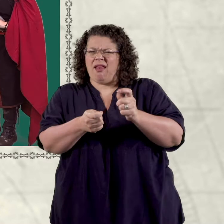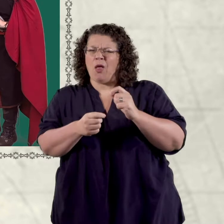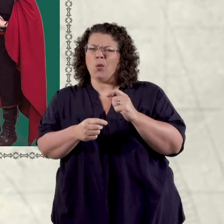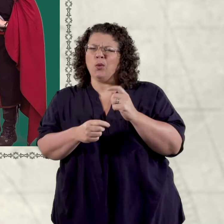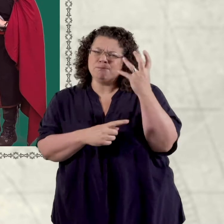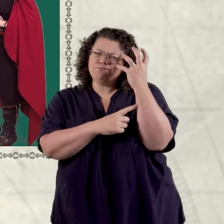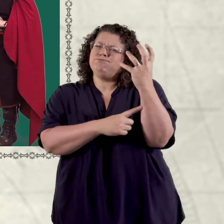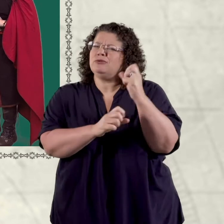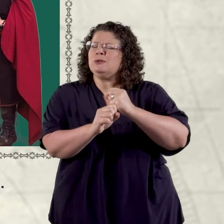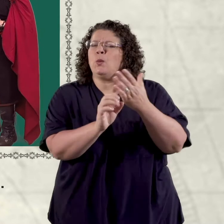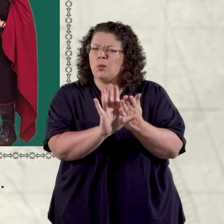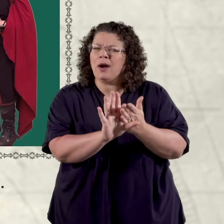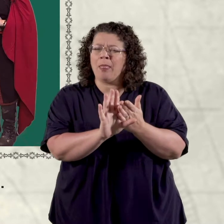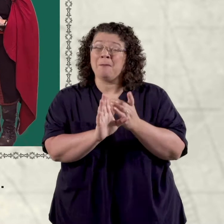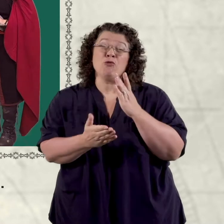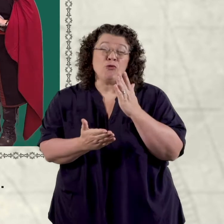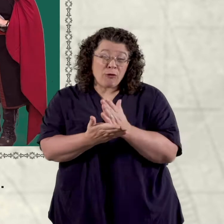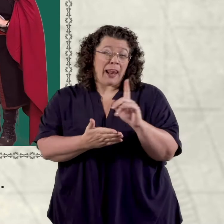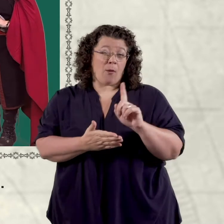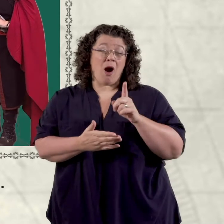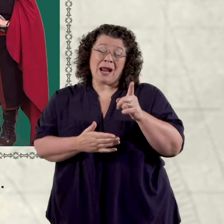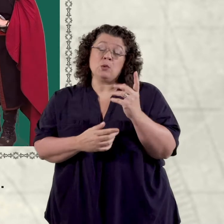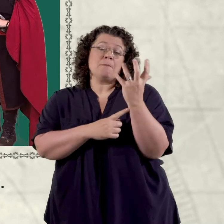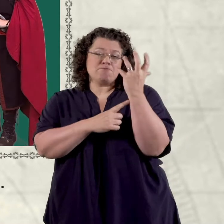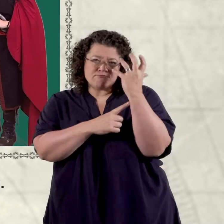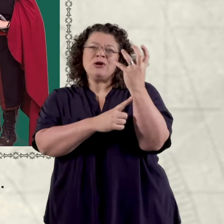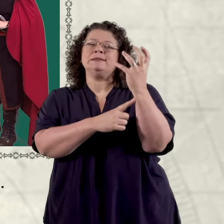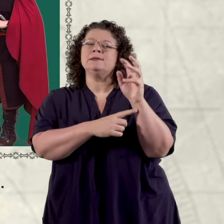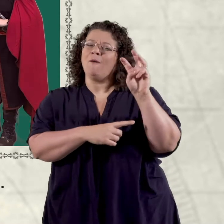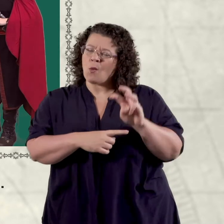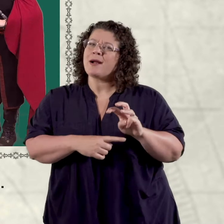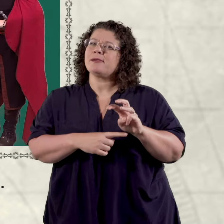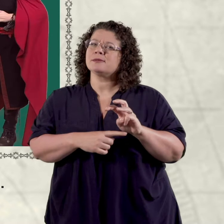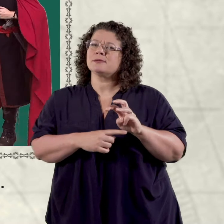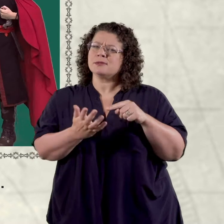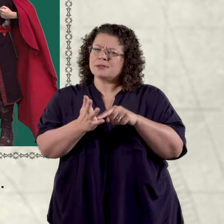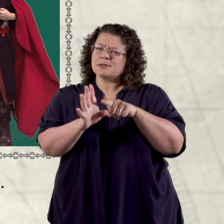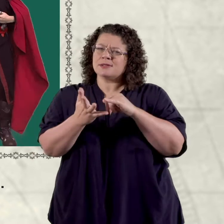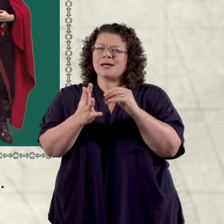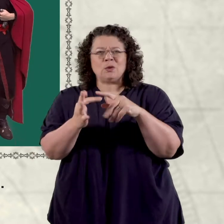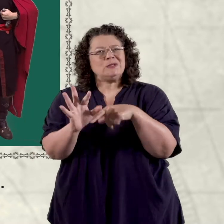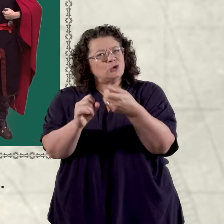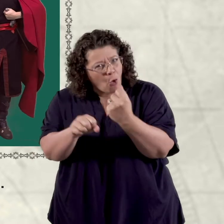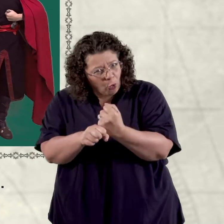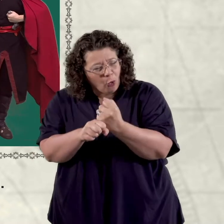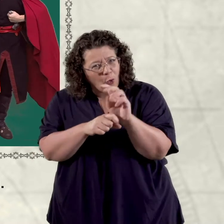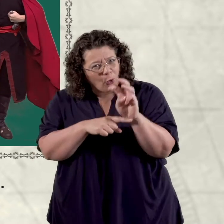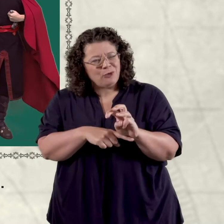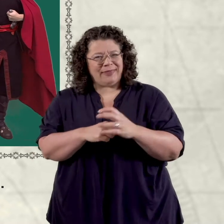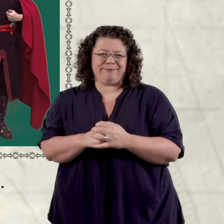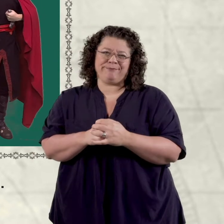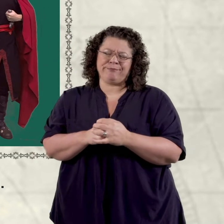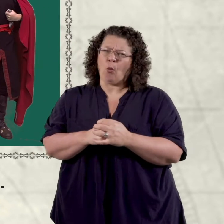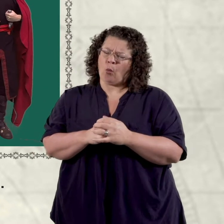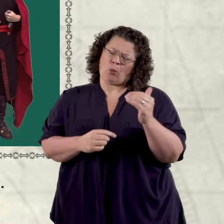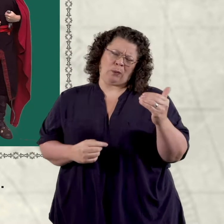Gwynedd, roedd o go iawn yn dywysog Cymru. Roedd o yn tipyn o foi,